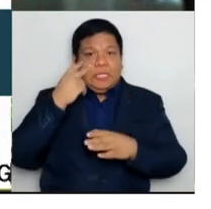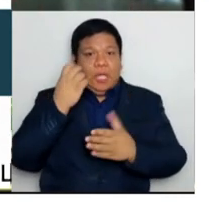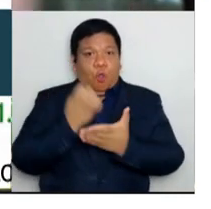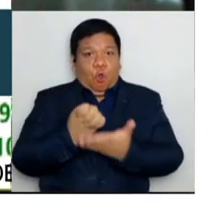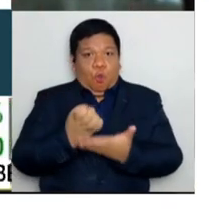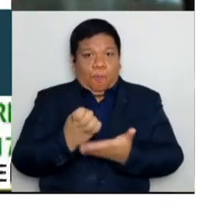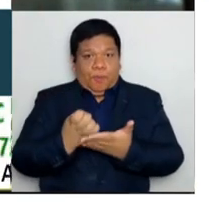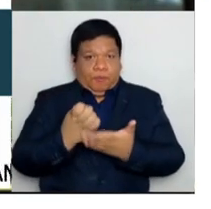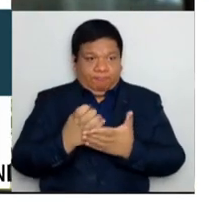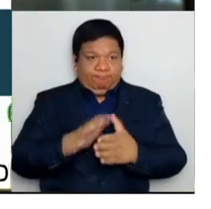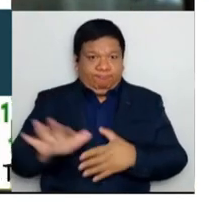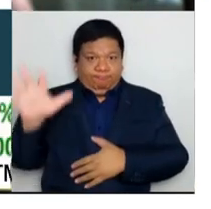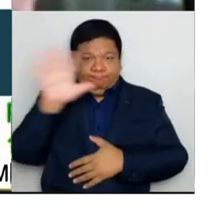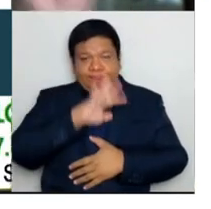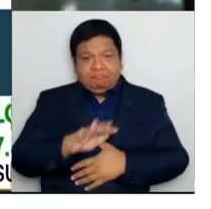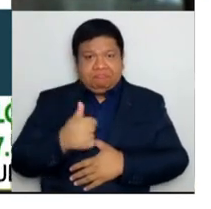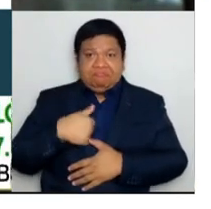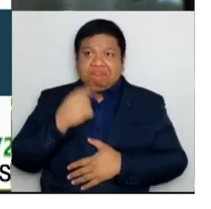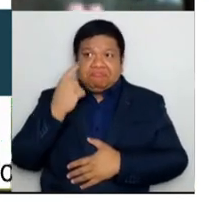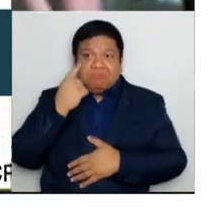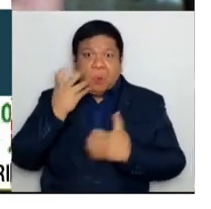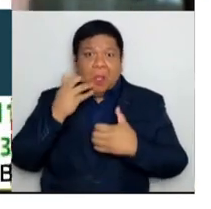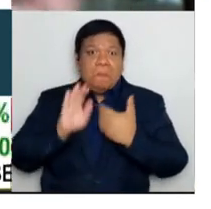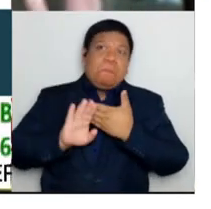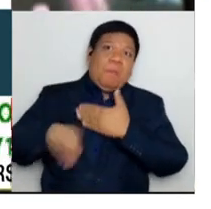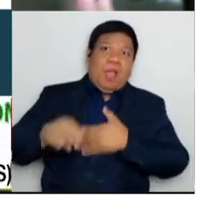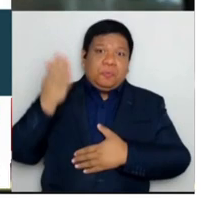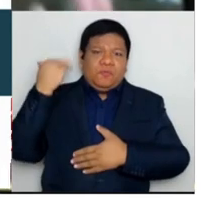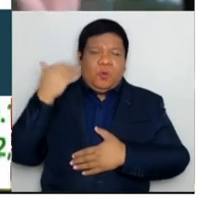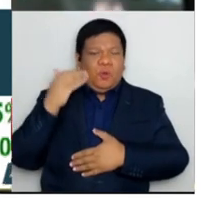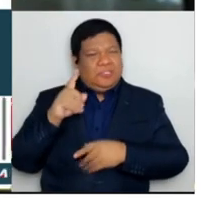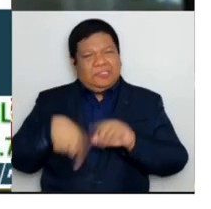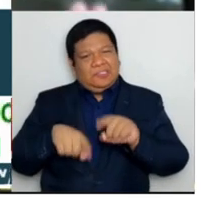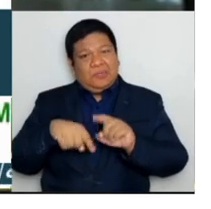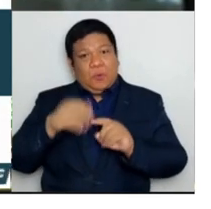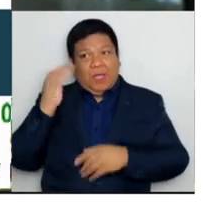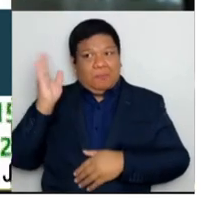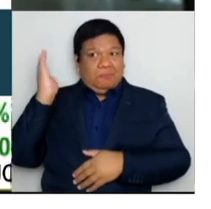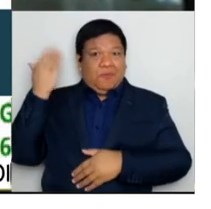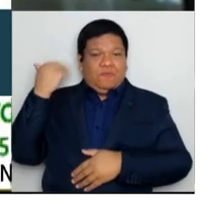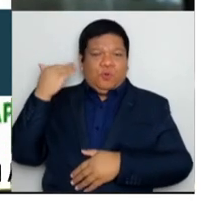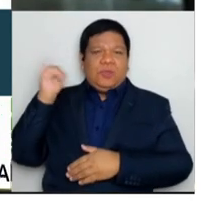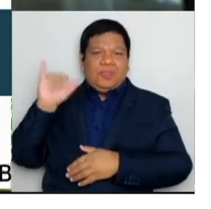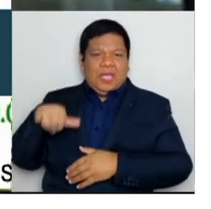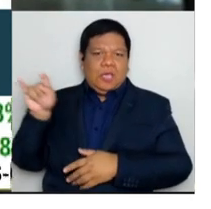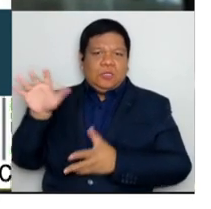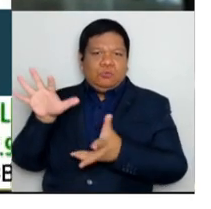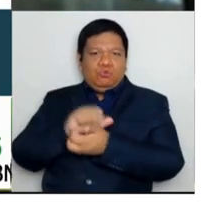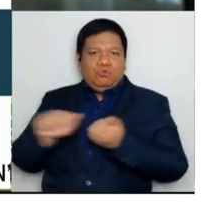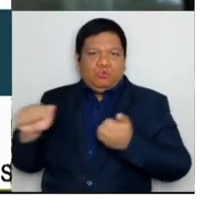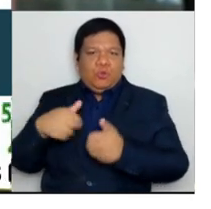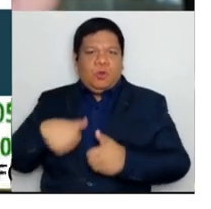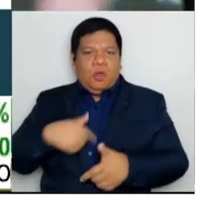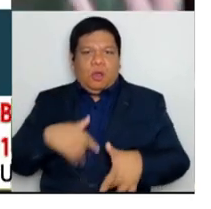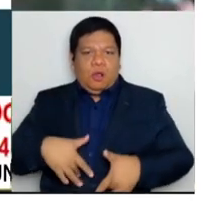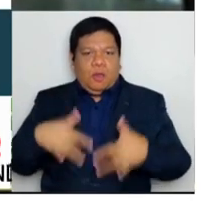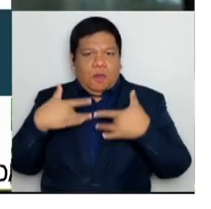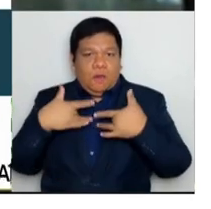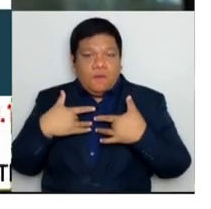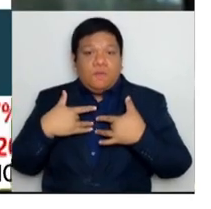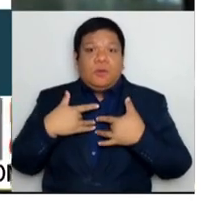tayong humiling na bumalik na sa dati dahil yung dati nga ang nakawasak ng ating buhay. Kailangan ang